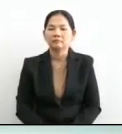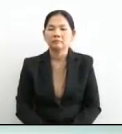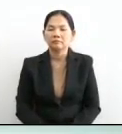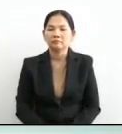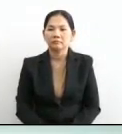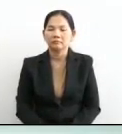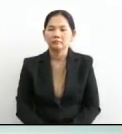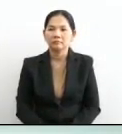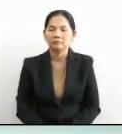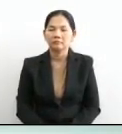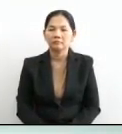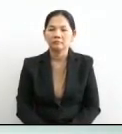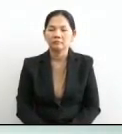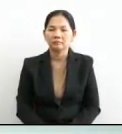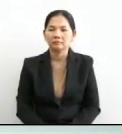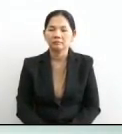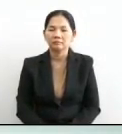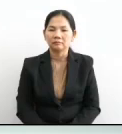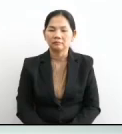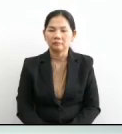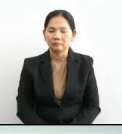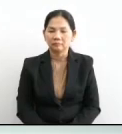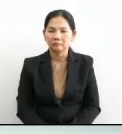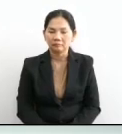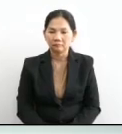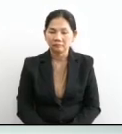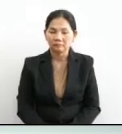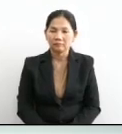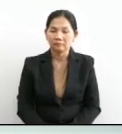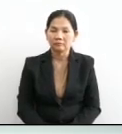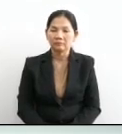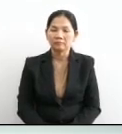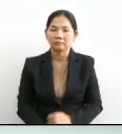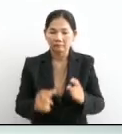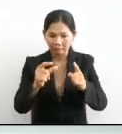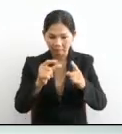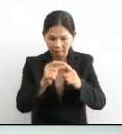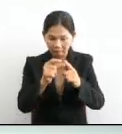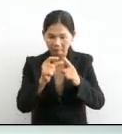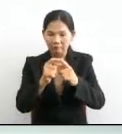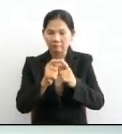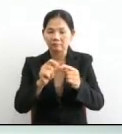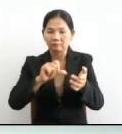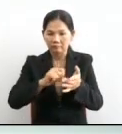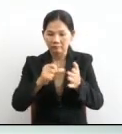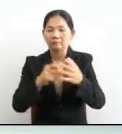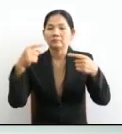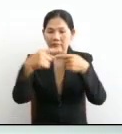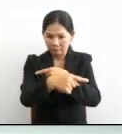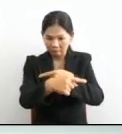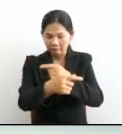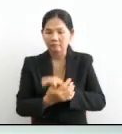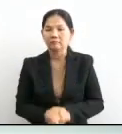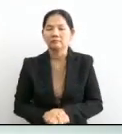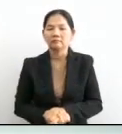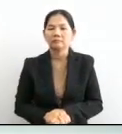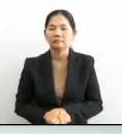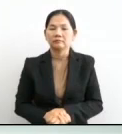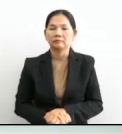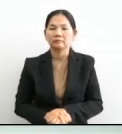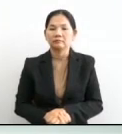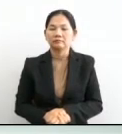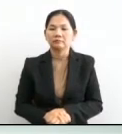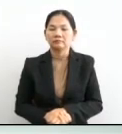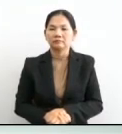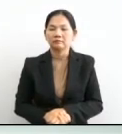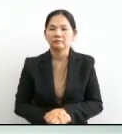bạn để sáp cứ chiều vậy tớ chá là on na bạn để sáp cứ chỉ biết đại miền này tuy khnì chà